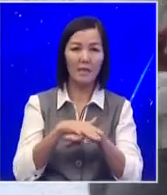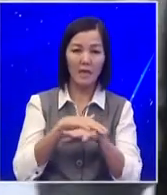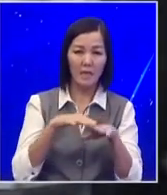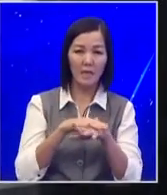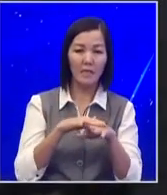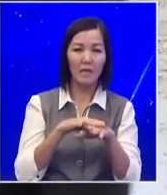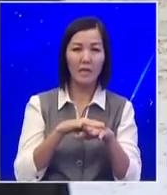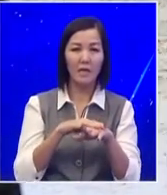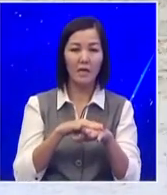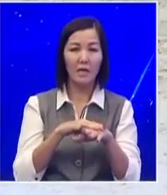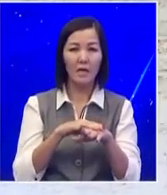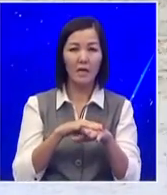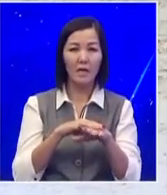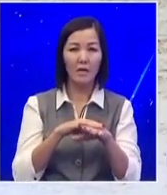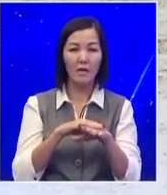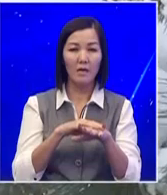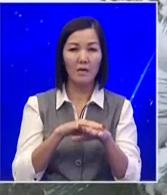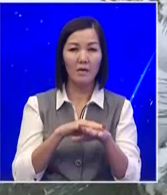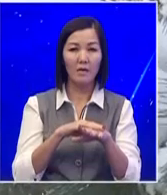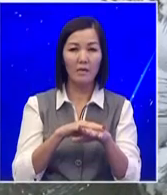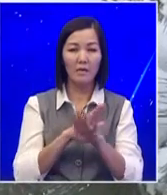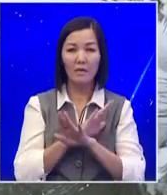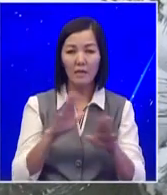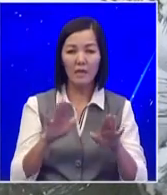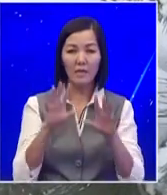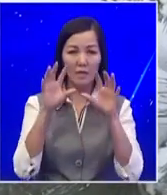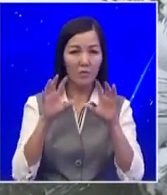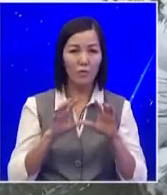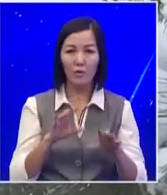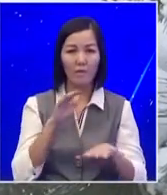Ну, незаконной продажи молодняков хвойных пород не выявлено.